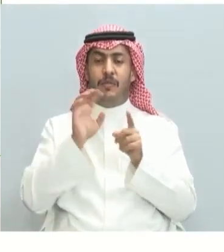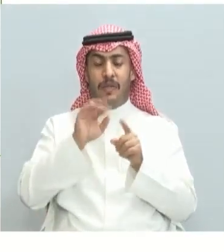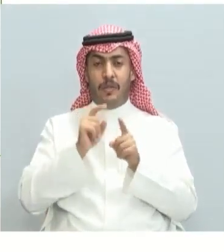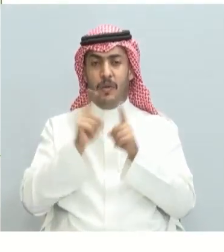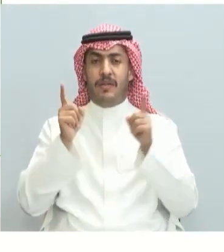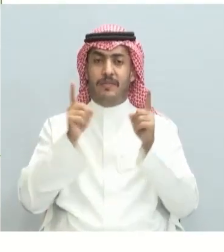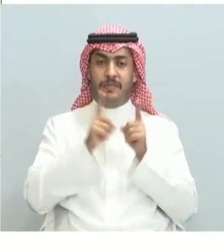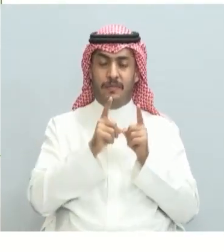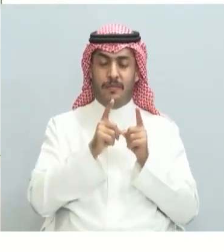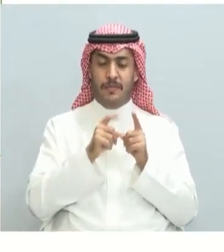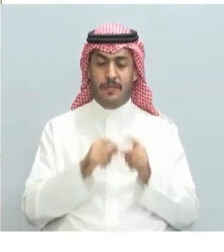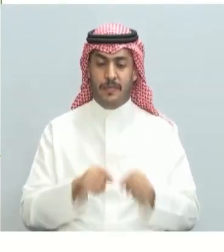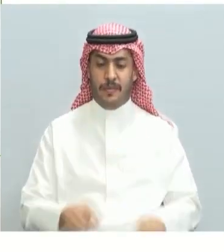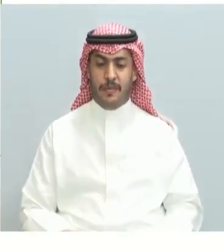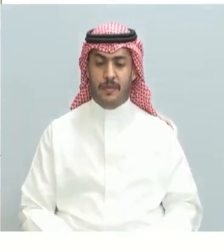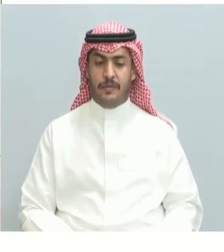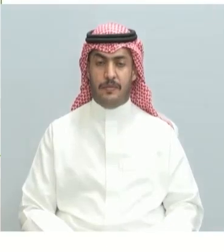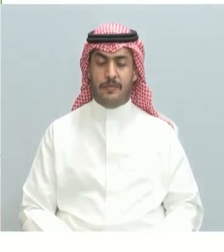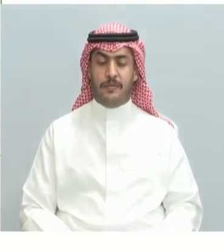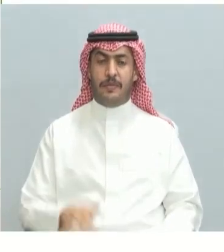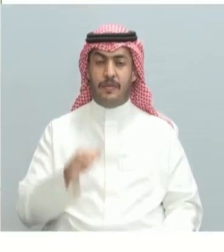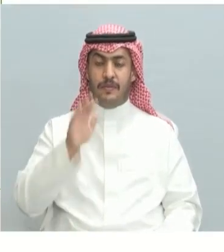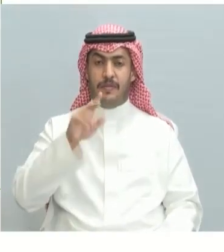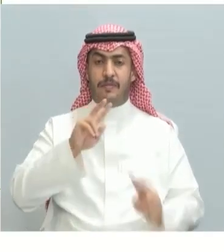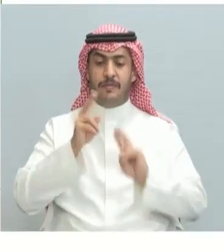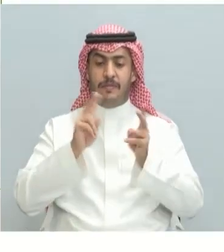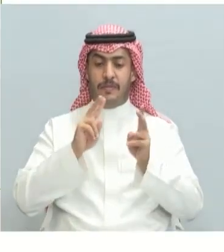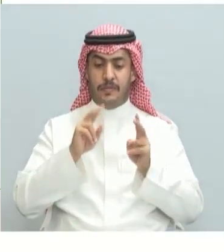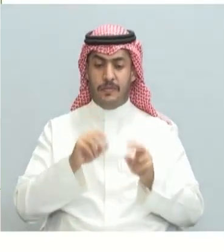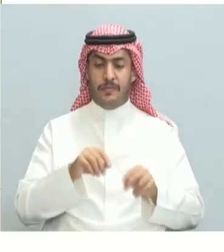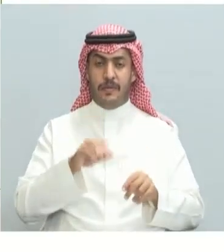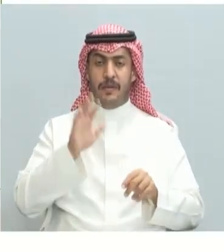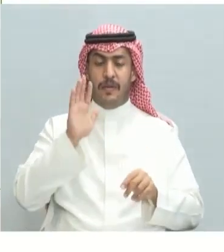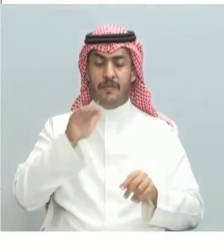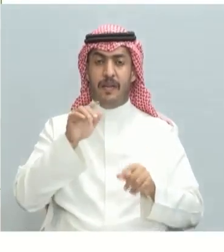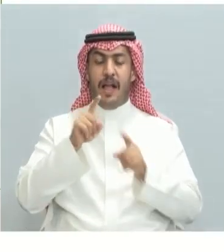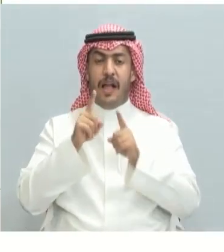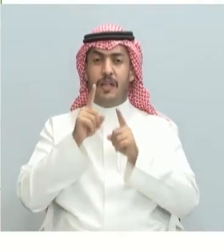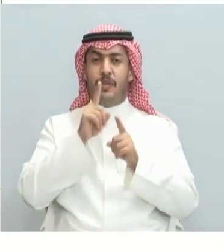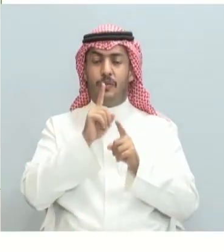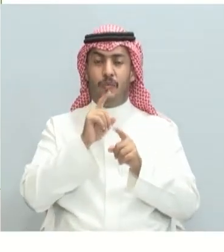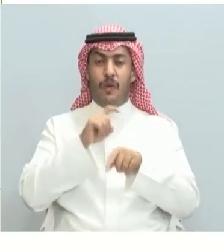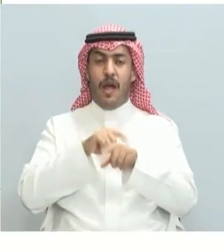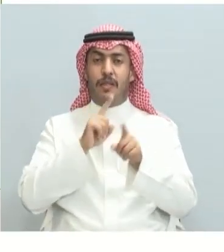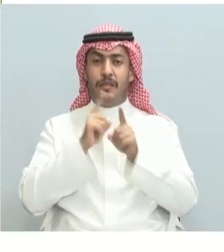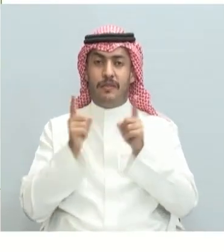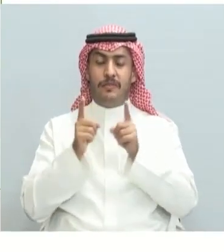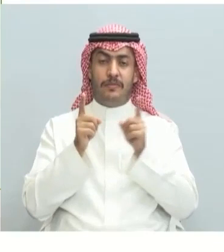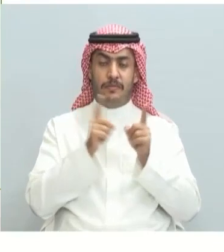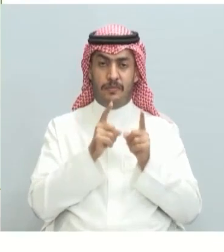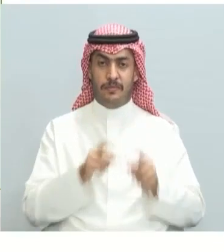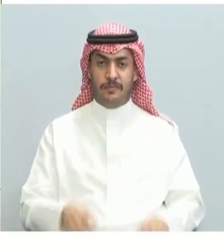الاجل اذا سنصنع ادوات الدين بشكل عام الى ادوات قصيره الاجل ادوات طويله